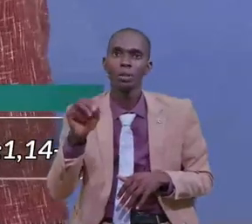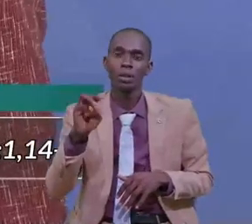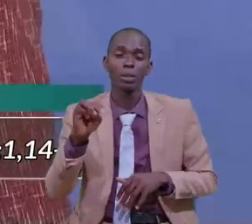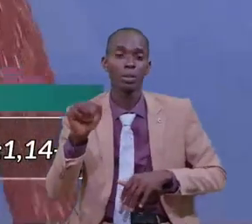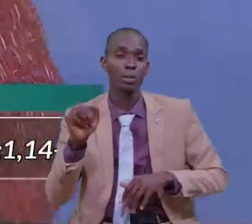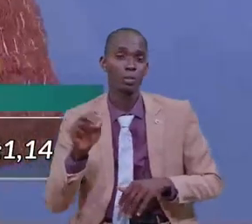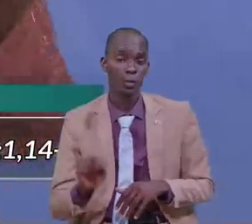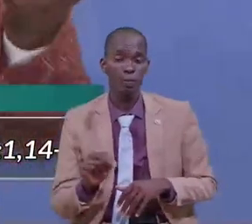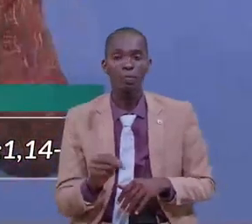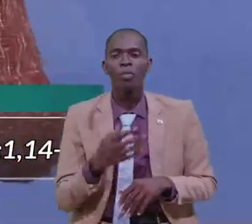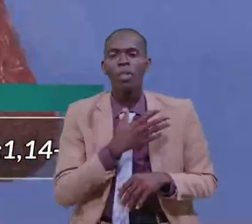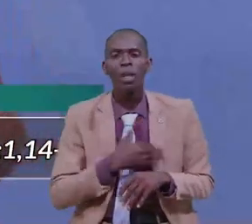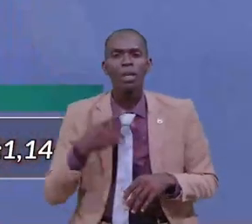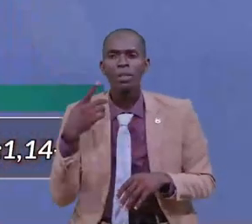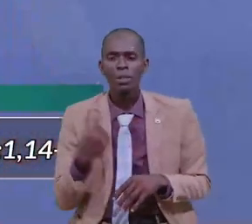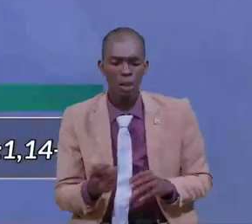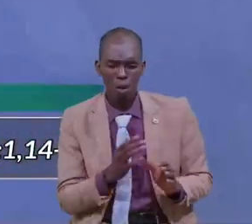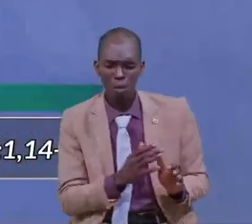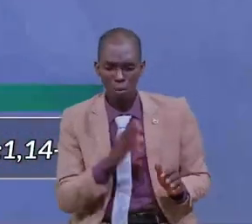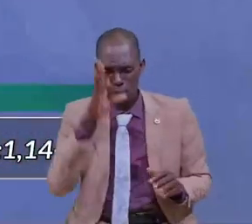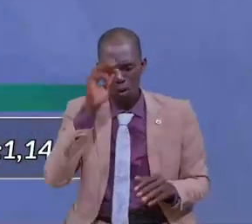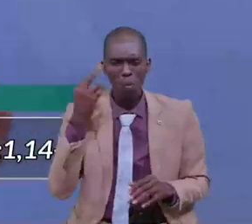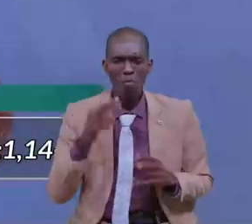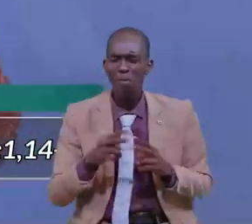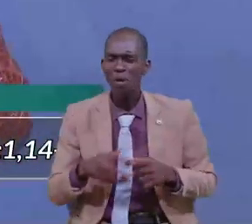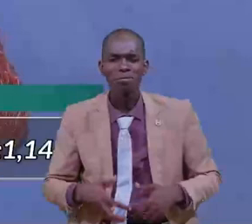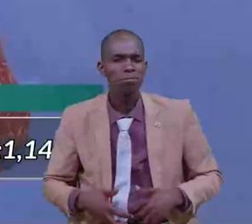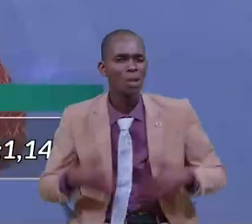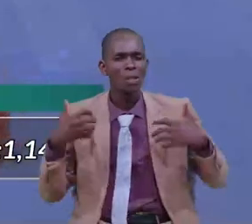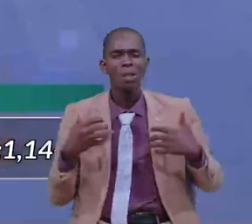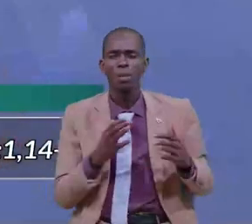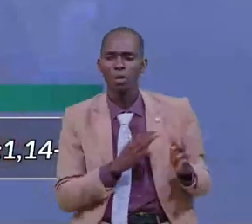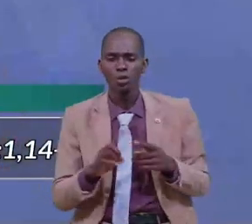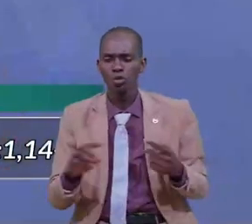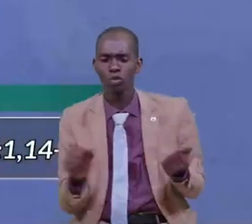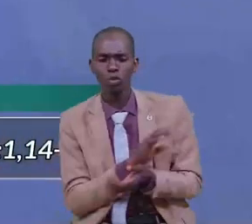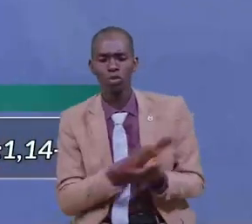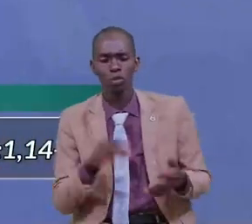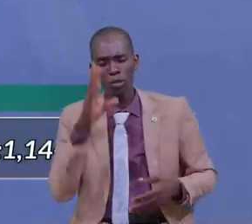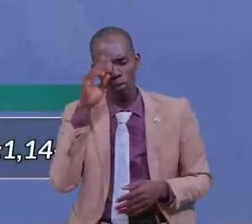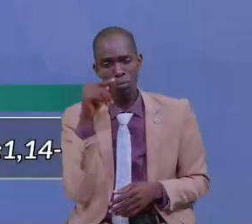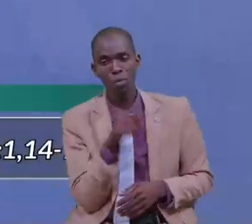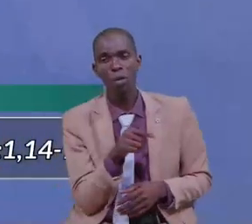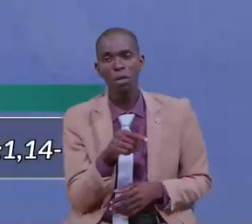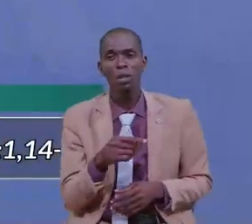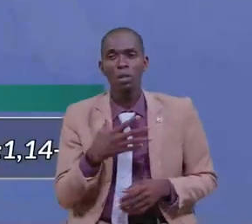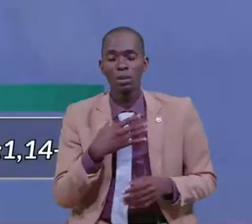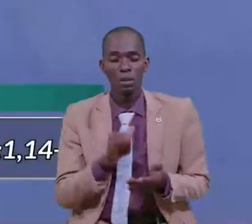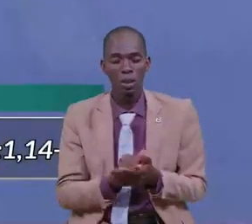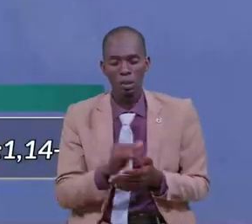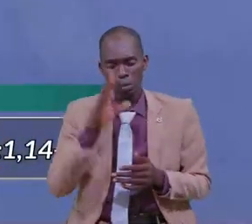Et le plan était très sérieux. Il voulait le détruire. Sa pensée a été